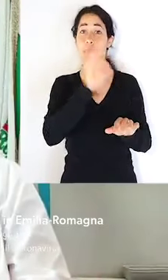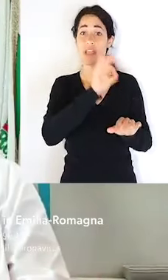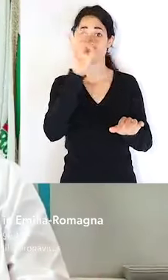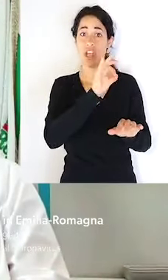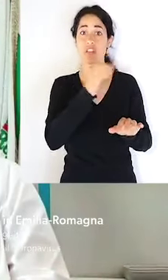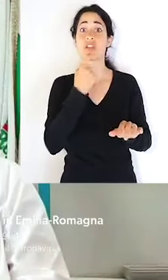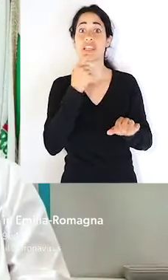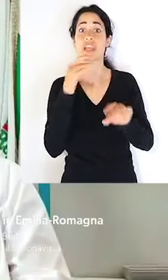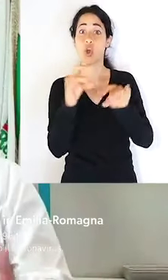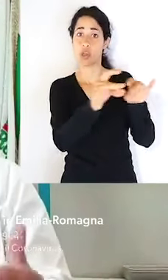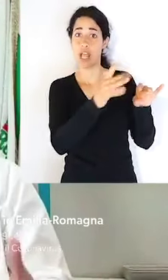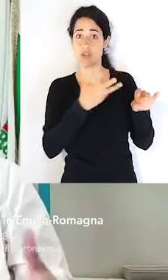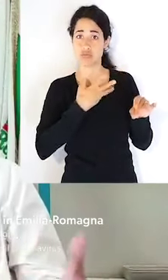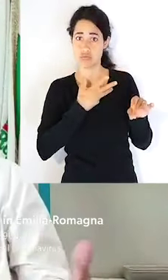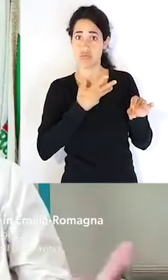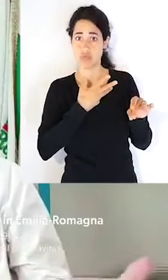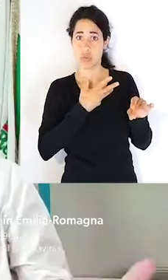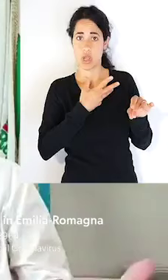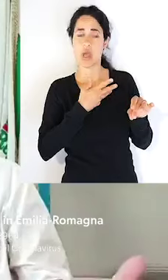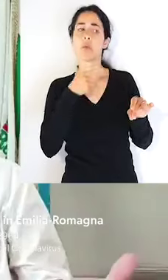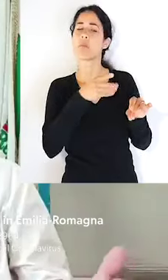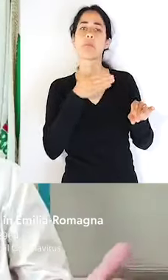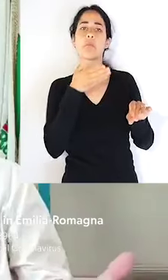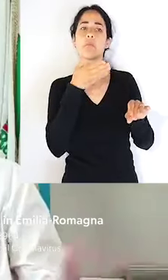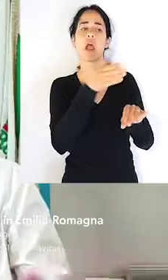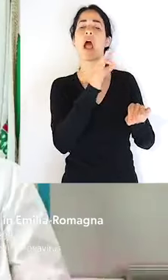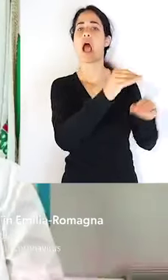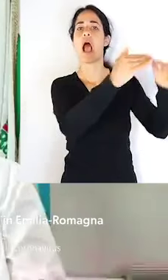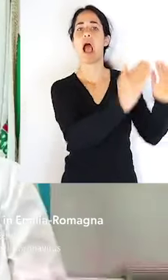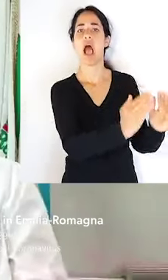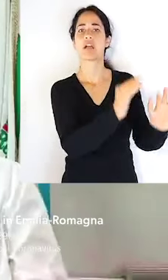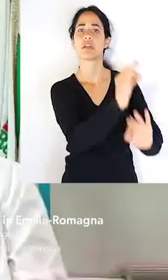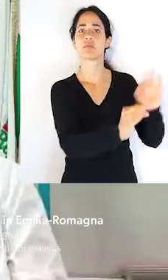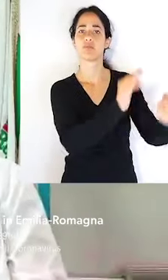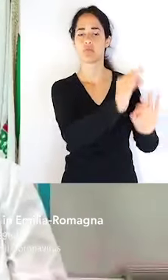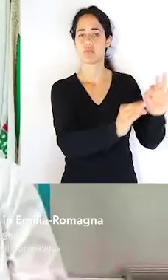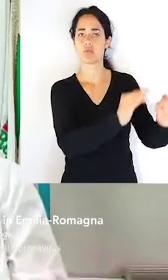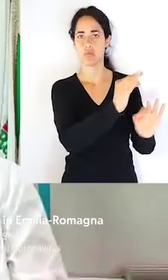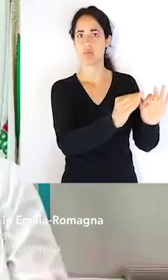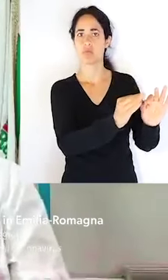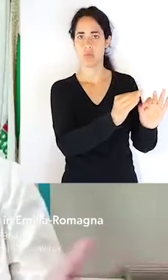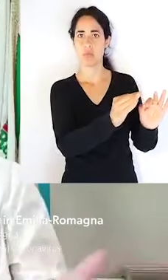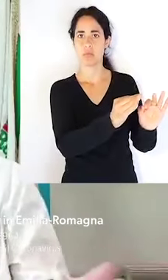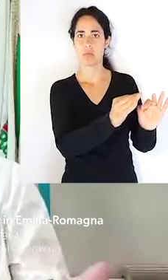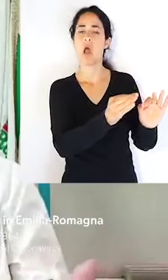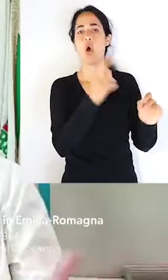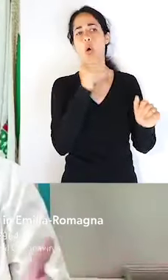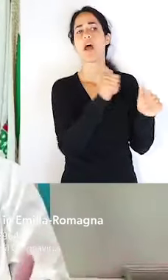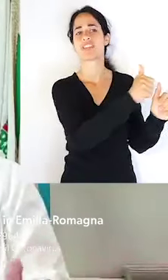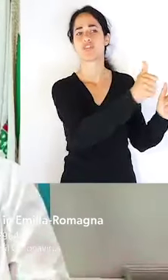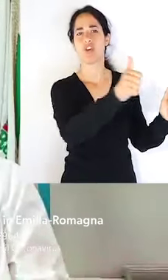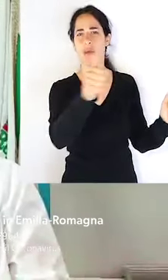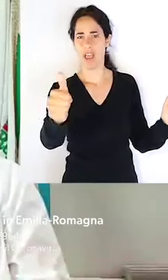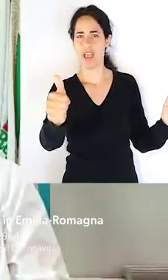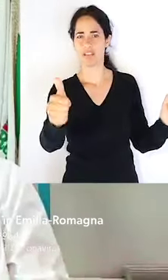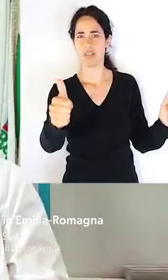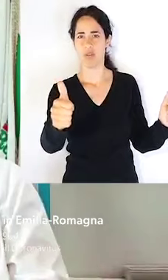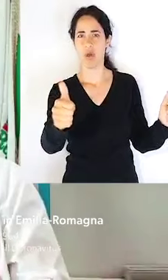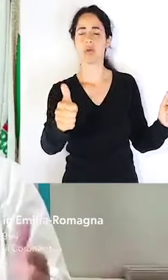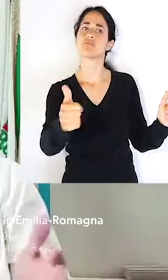positivi, appunto, da Covid, che non sono persone prevalentemente sintomatiche, sono in isolamento,